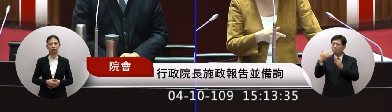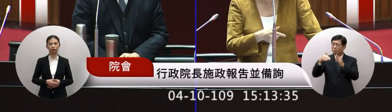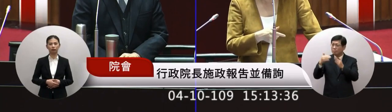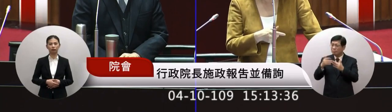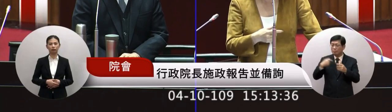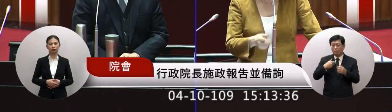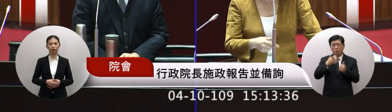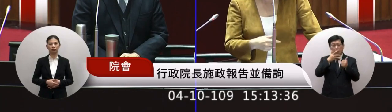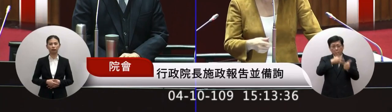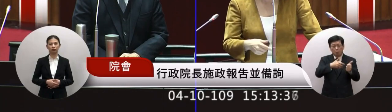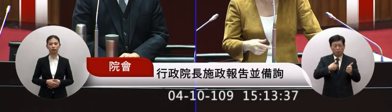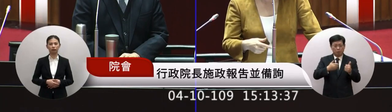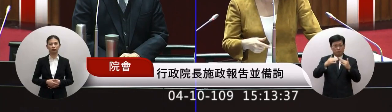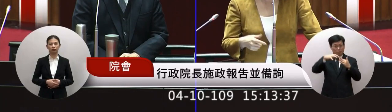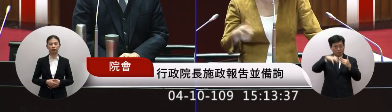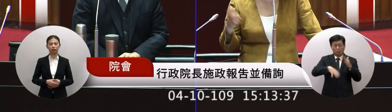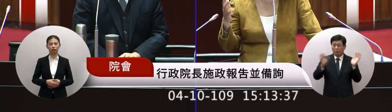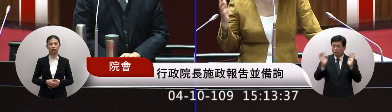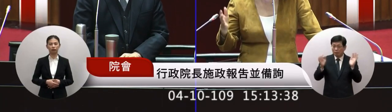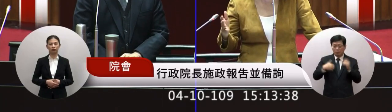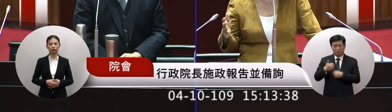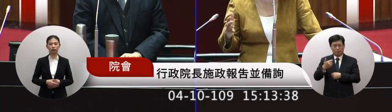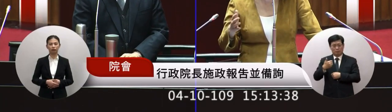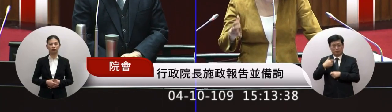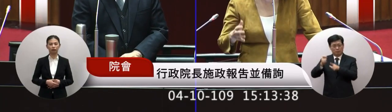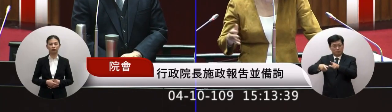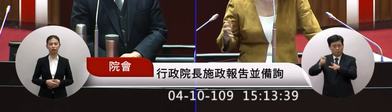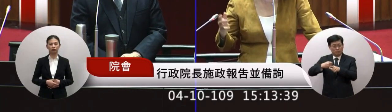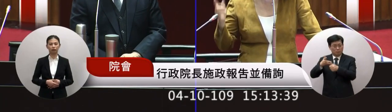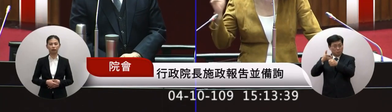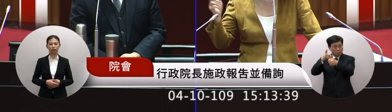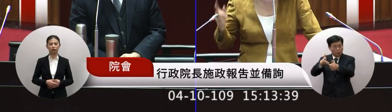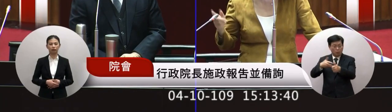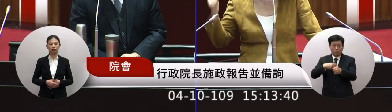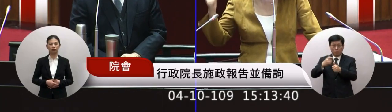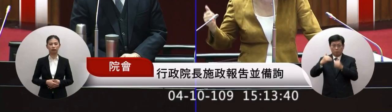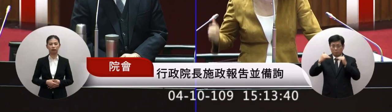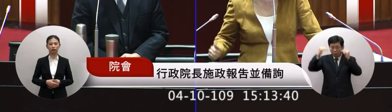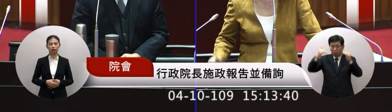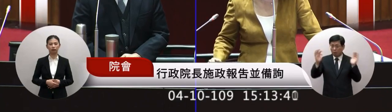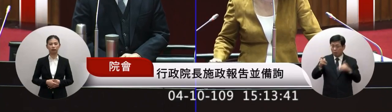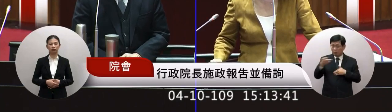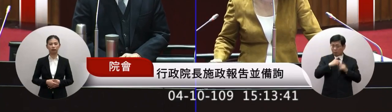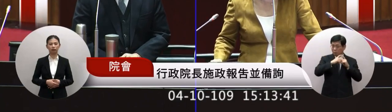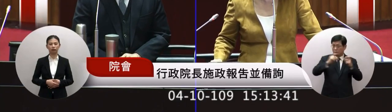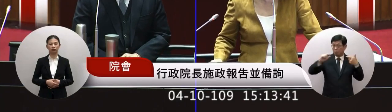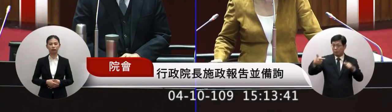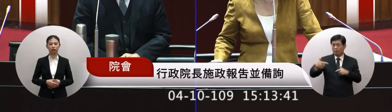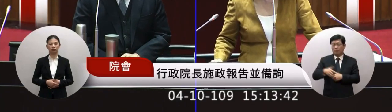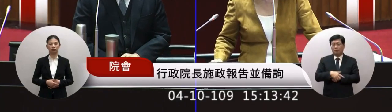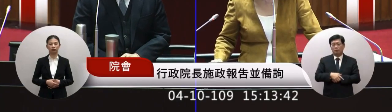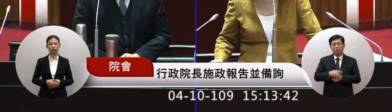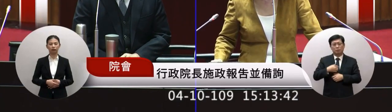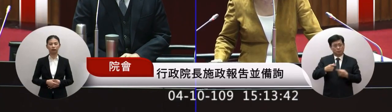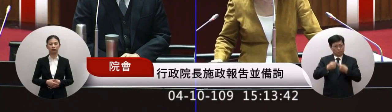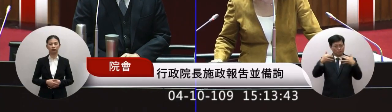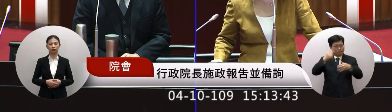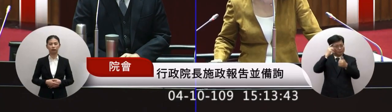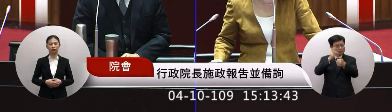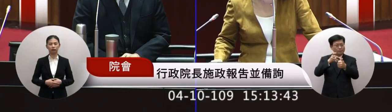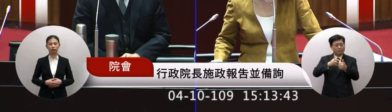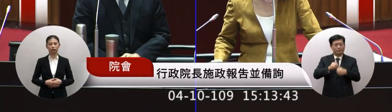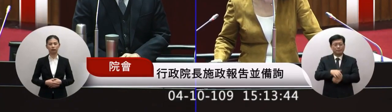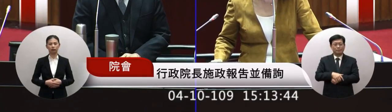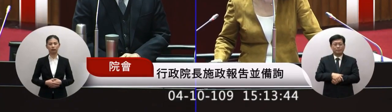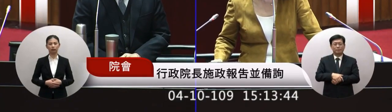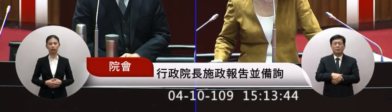询问出来，家庭里面的小孩跟企业界询问出来的大人跟小孩之间的答案不一样。所以我的第一个问题是请教，